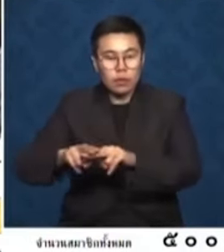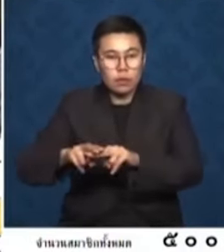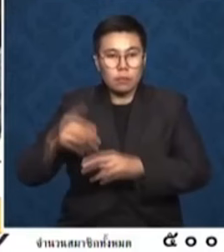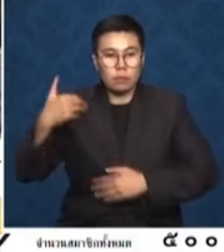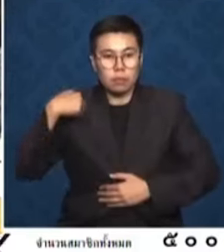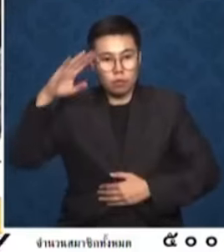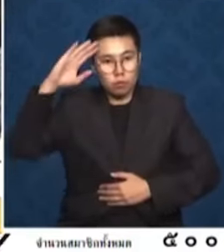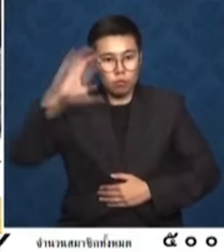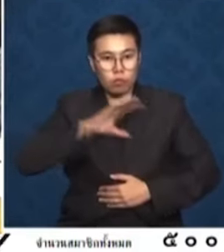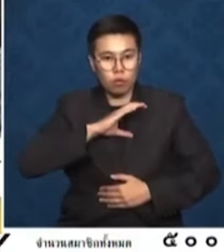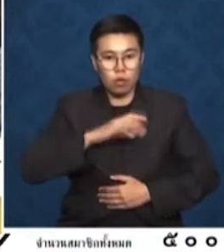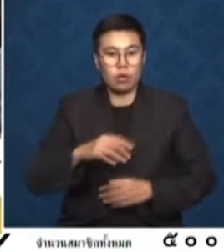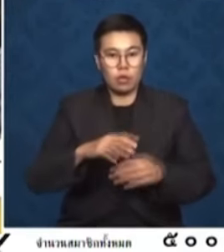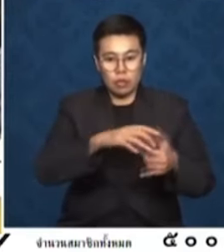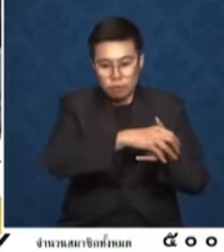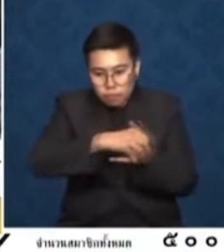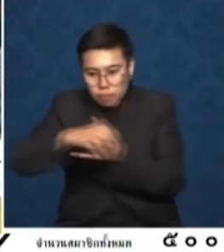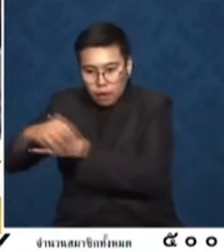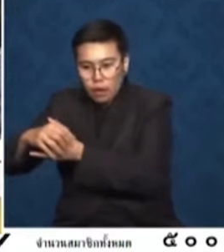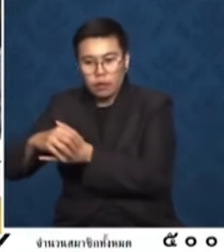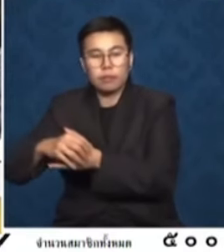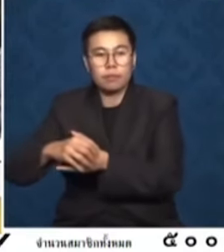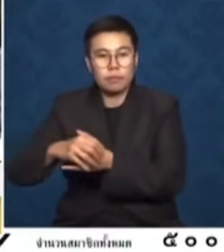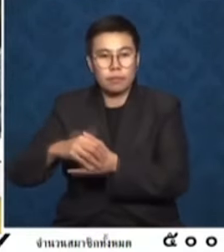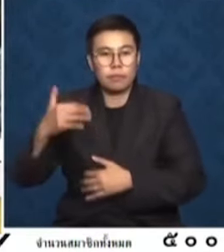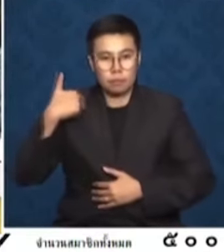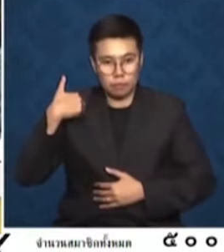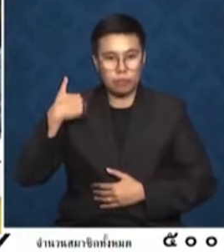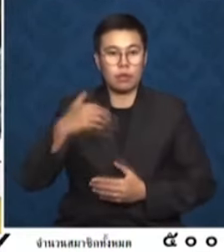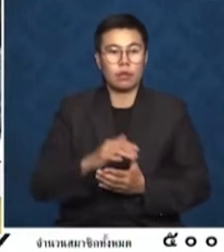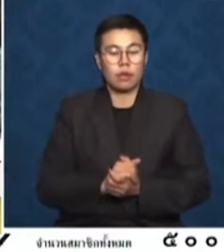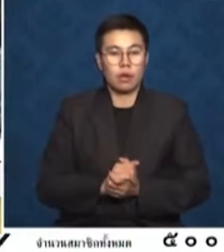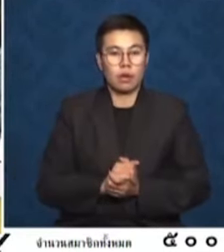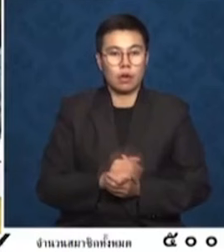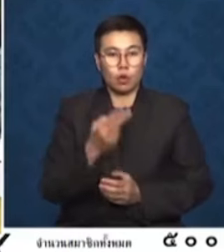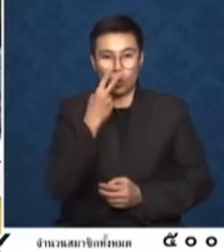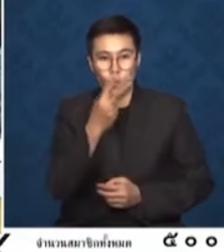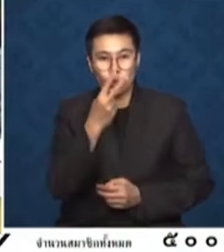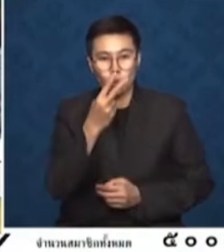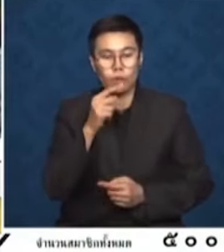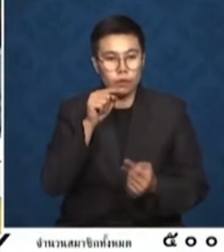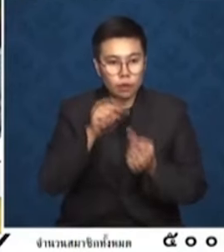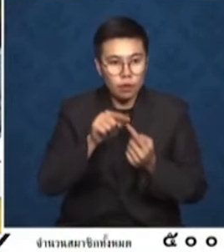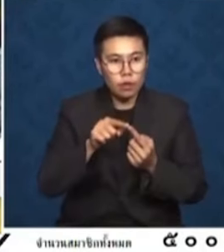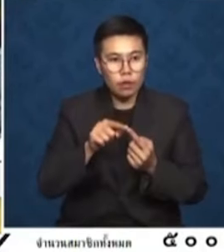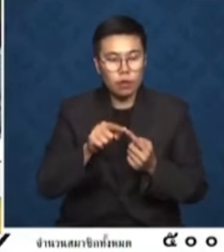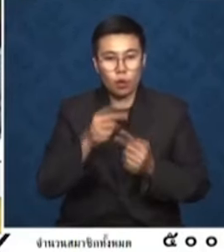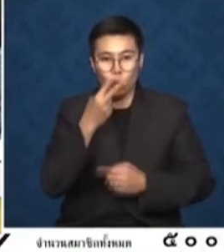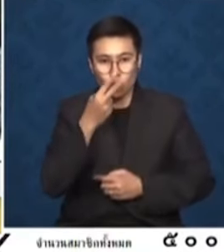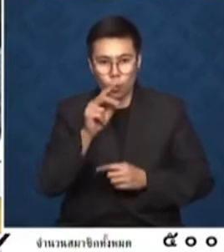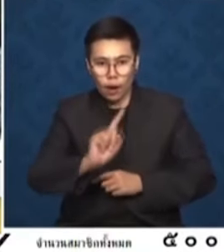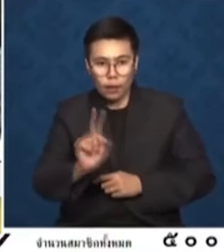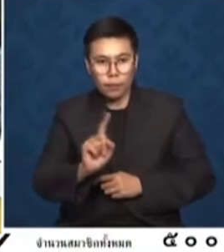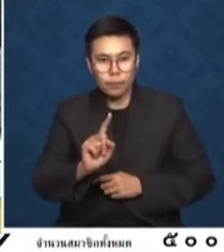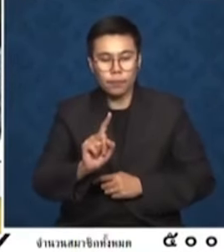หน้าที่มาลากออกไปอยู่ข้างถนนครับนี่แหละครับเราต้องดูถึงจุดประสงค์ครับเราต้องดูจุดประสงค์